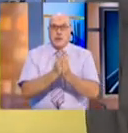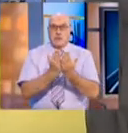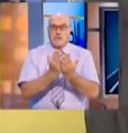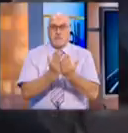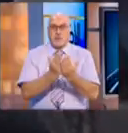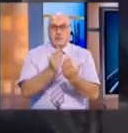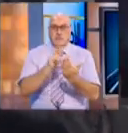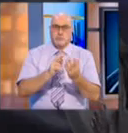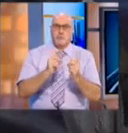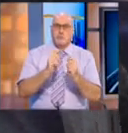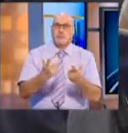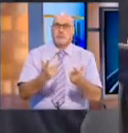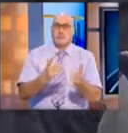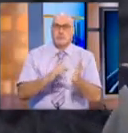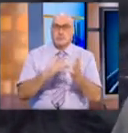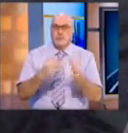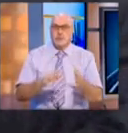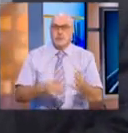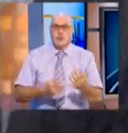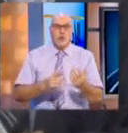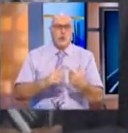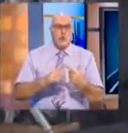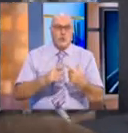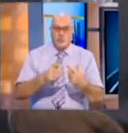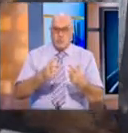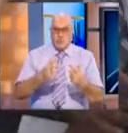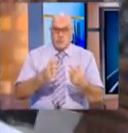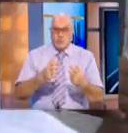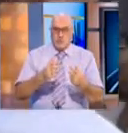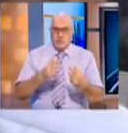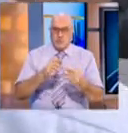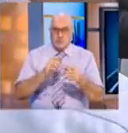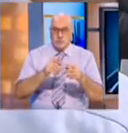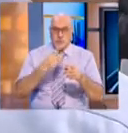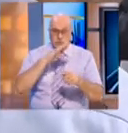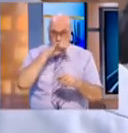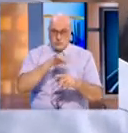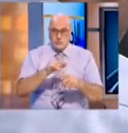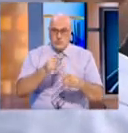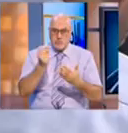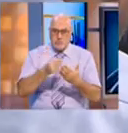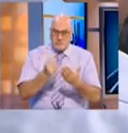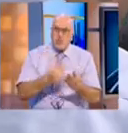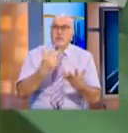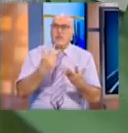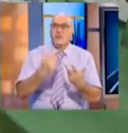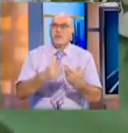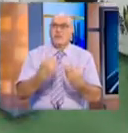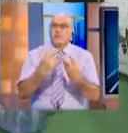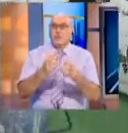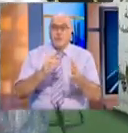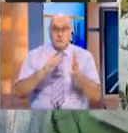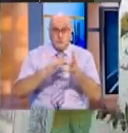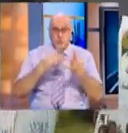وتحليلاته السياسية بصمة إعلامي خاصة، ظل محنا للورقة والقلم رغم تقلده